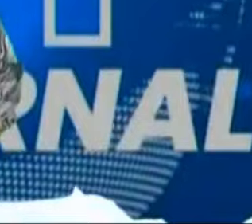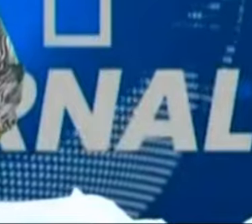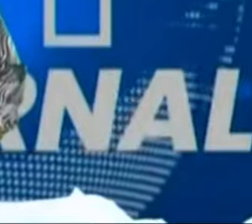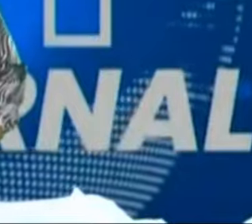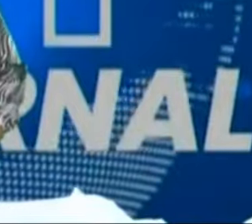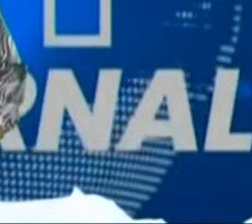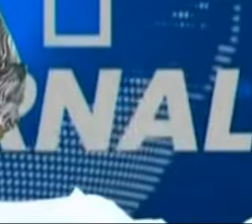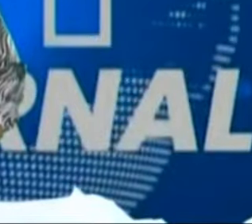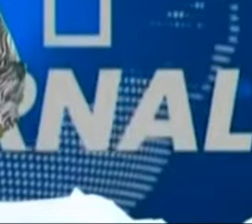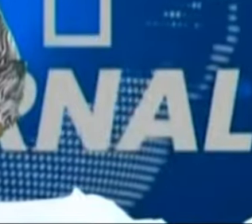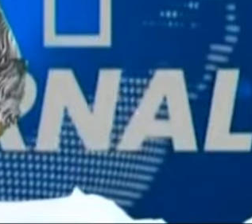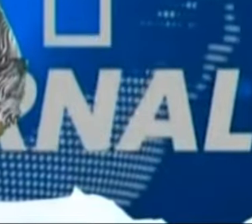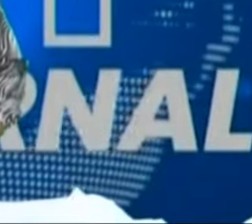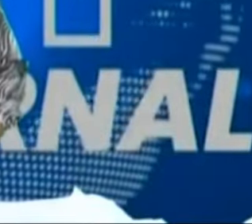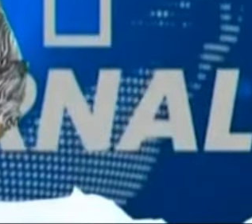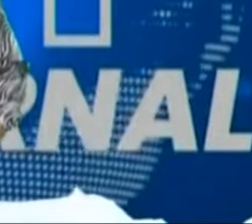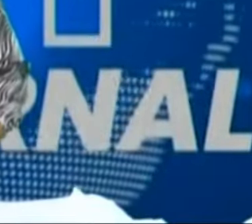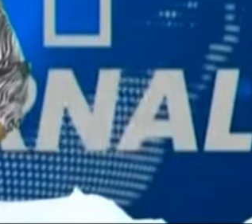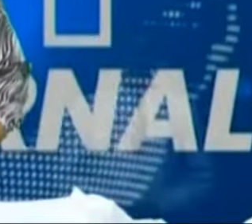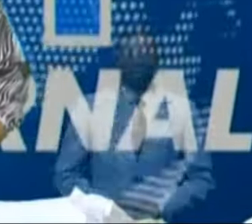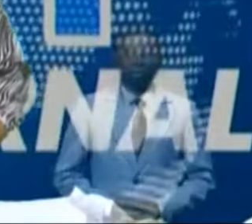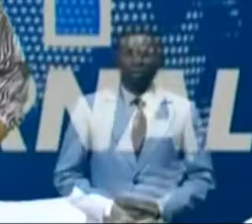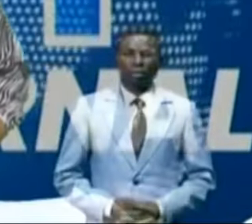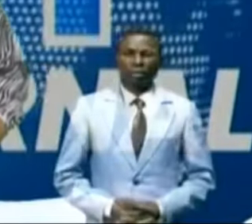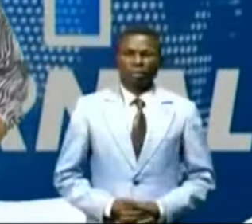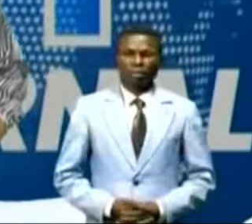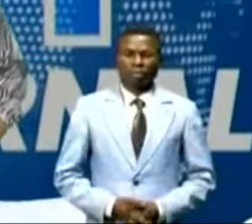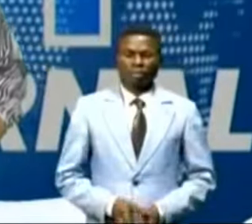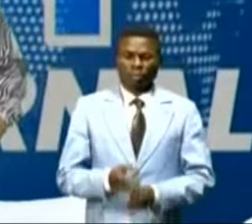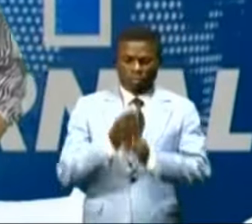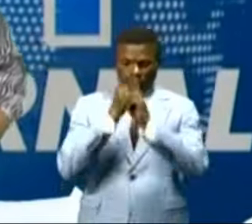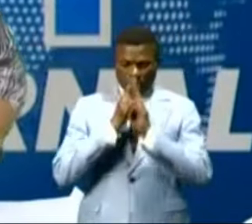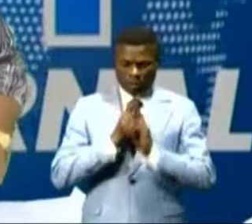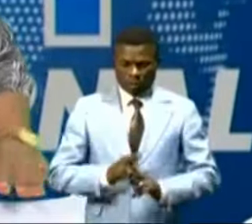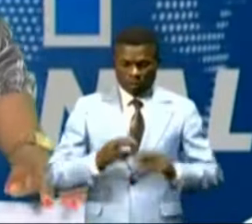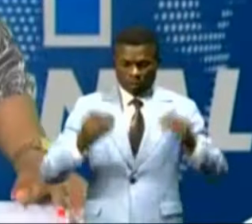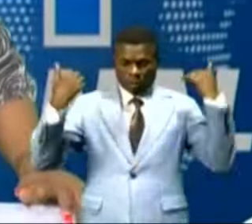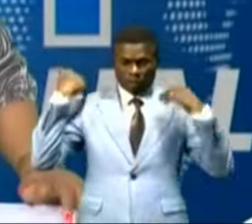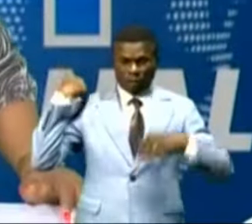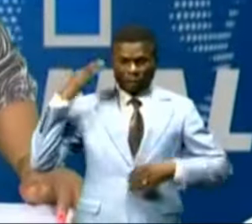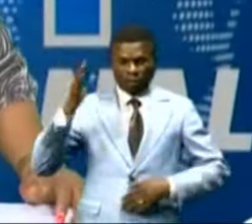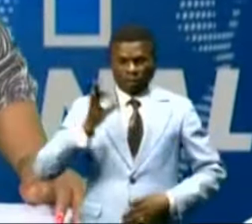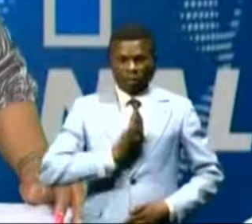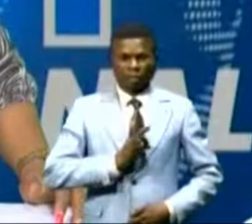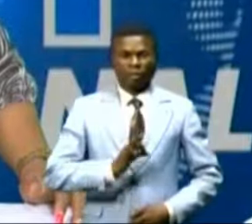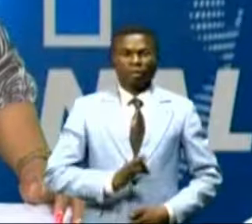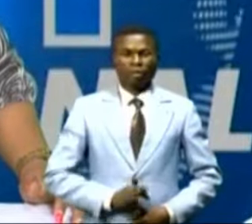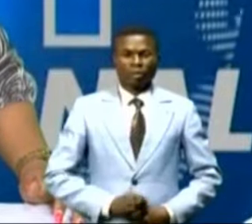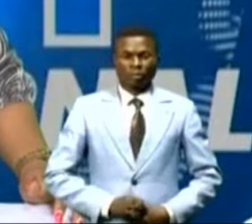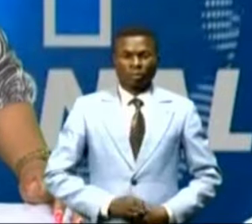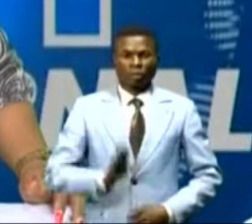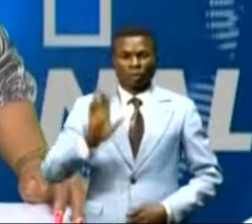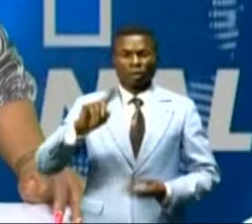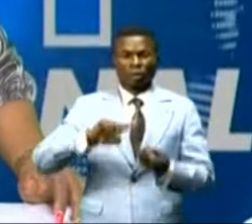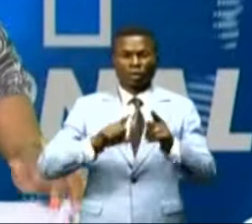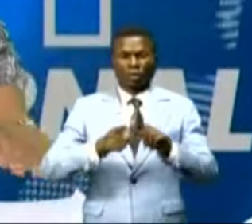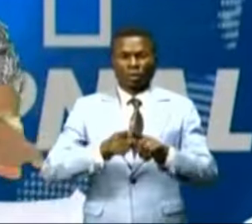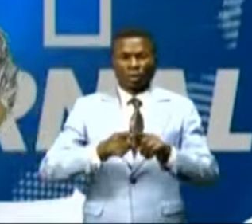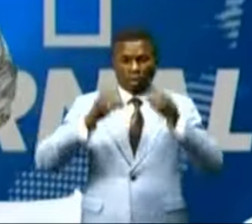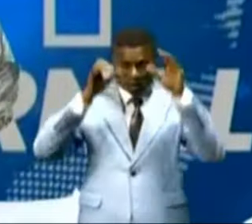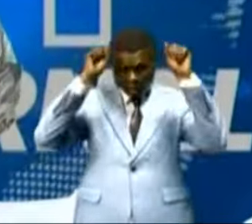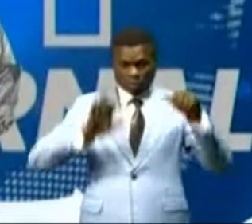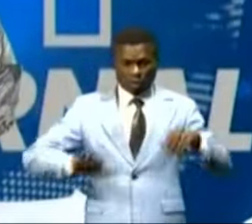retrouver. C'est un honneur fait au chef de l'État, Félix-Antoine Tshisekedi, par son homologue